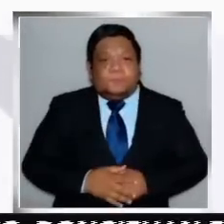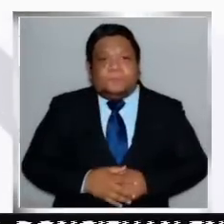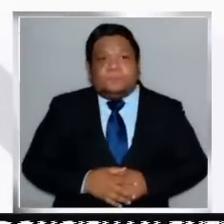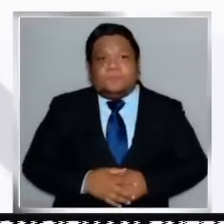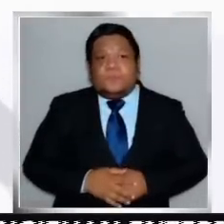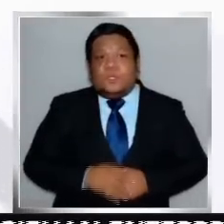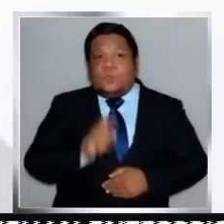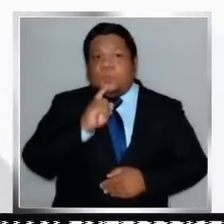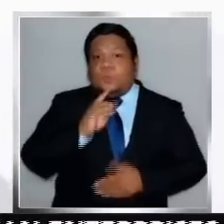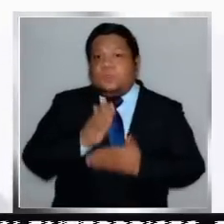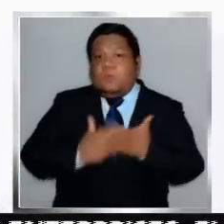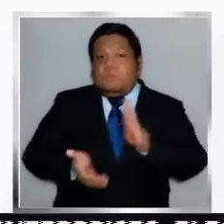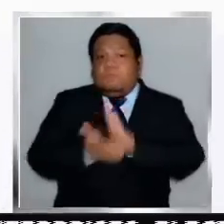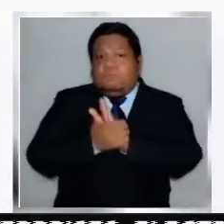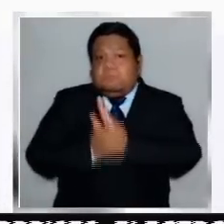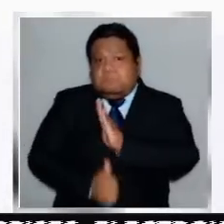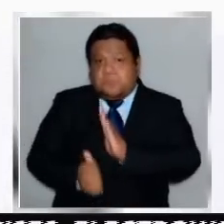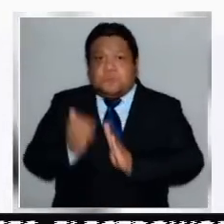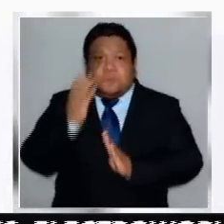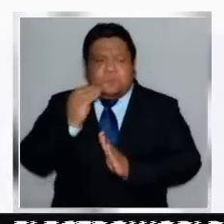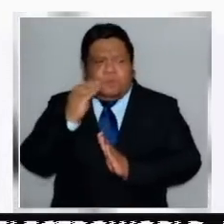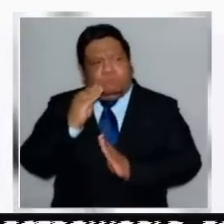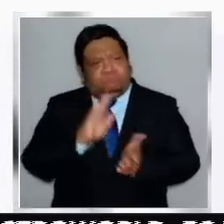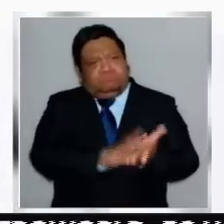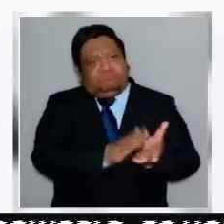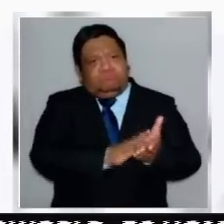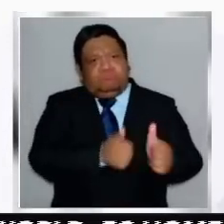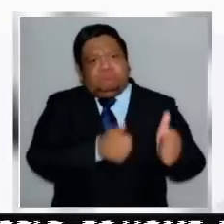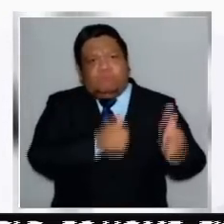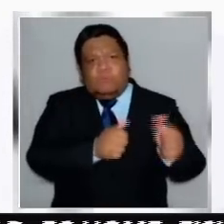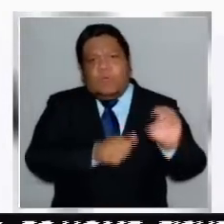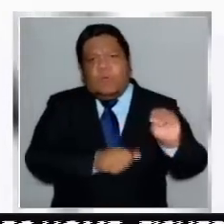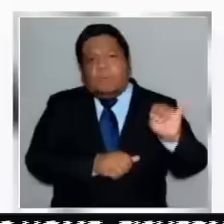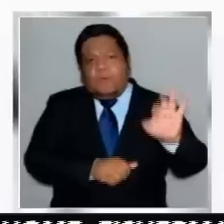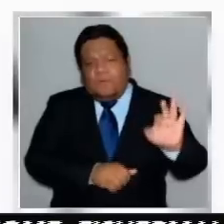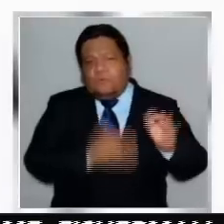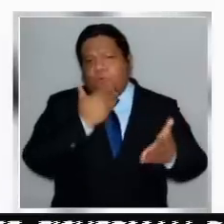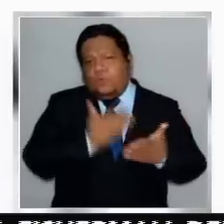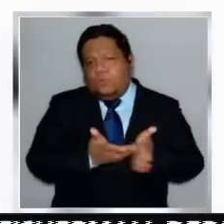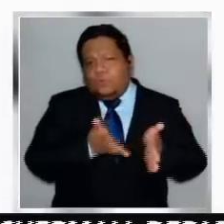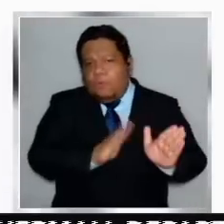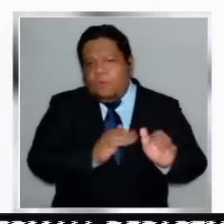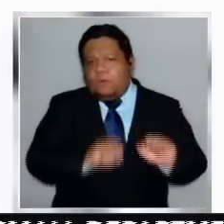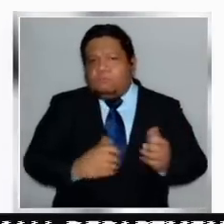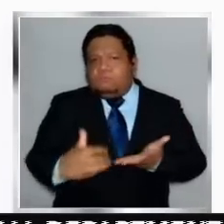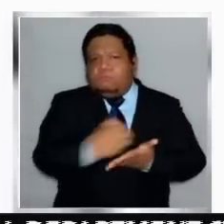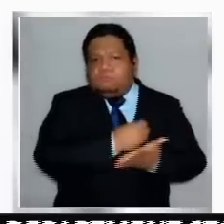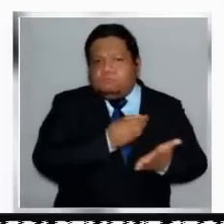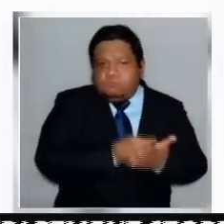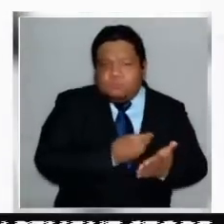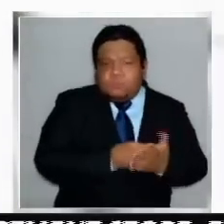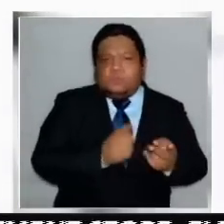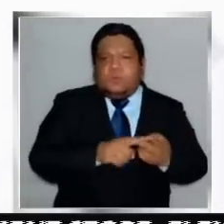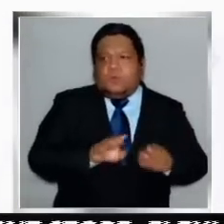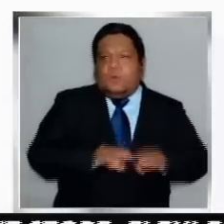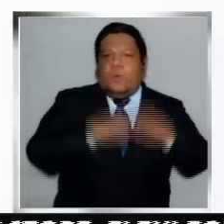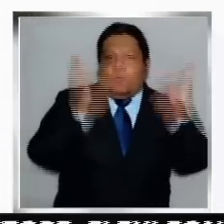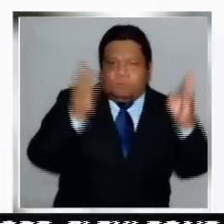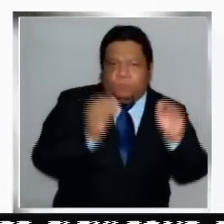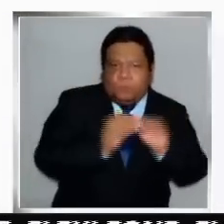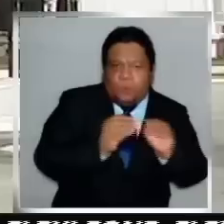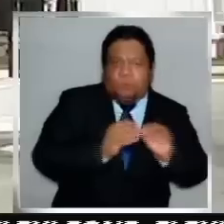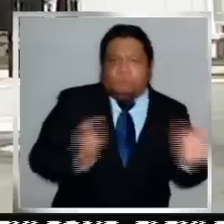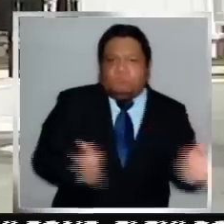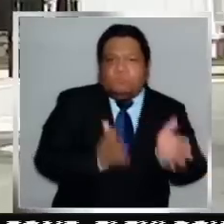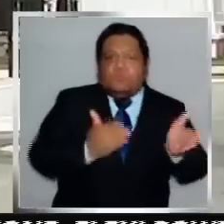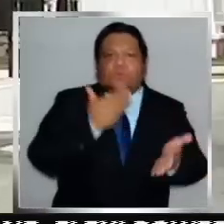Maharlika Investment Fund na isang magandang paraan para makalikom ng pera, mapalawig ang transparency at mahikayat ang good corporate